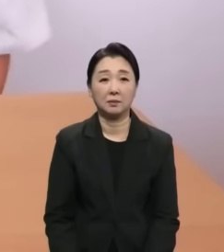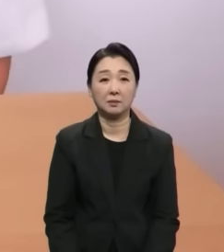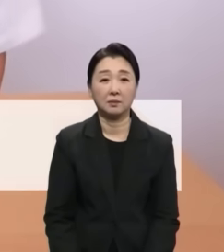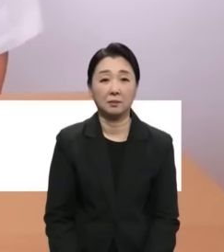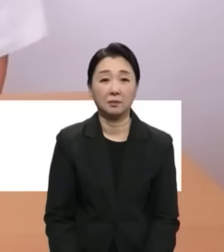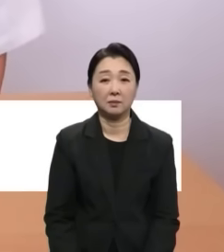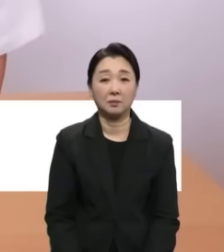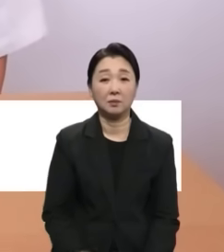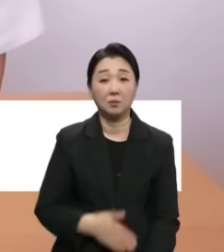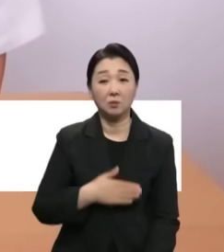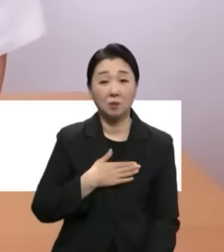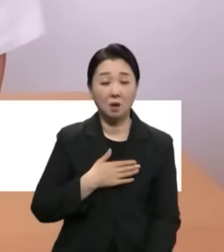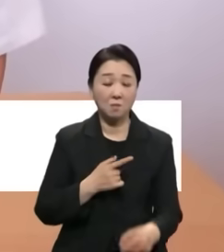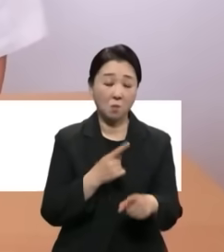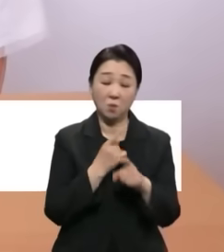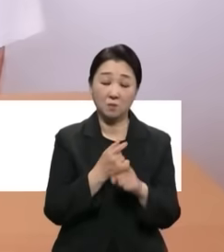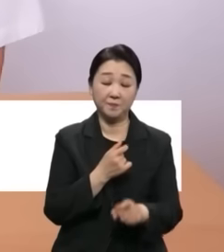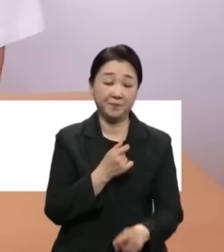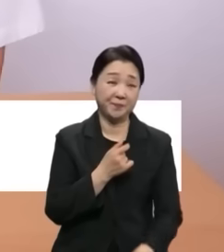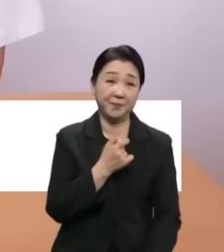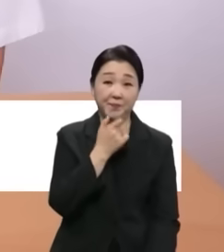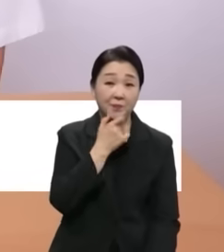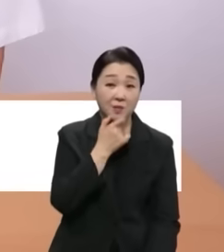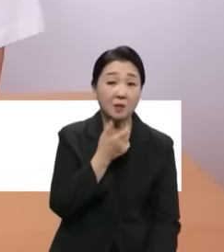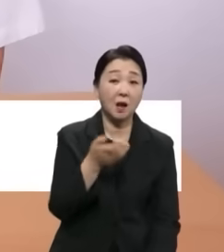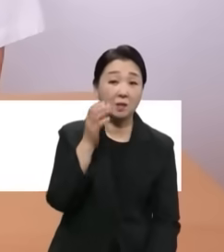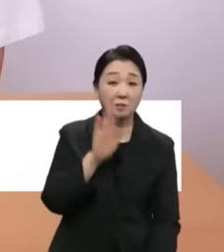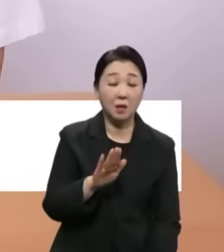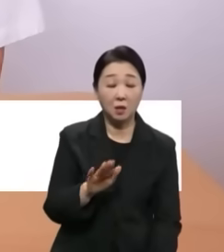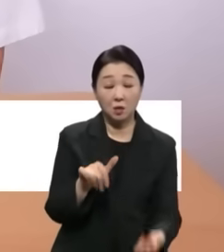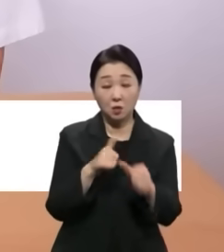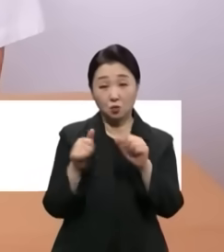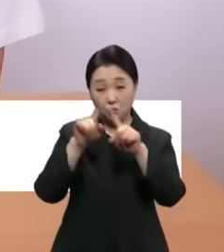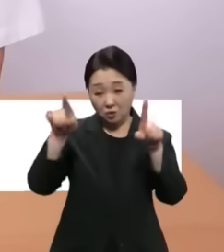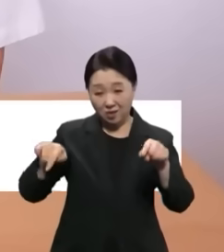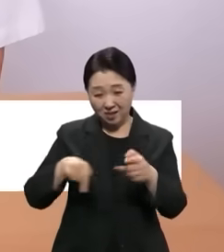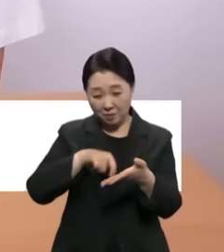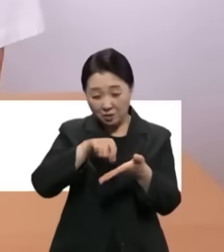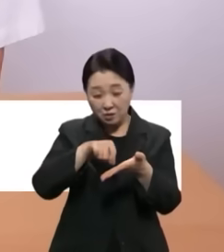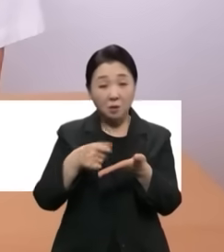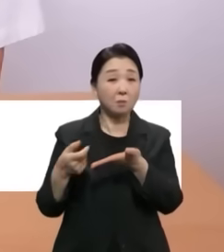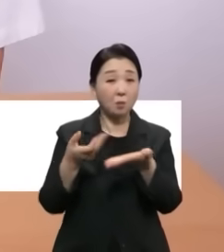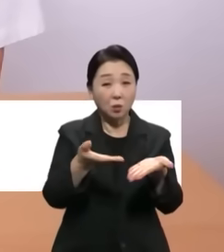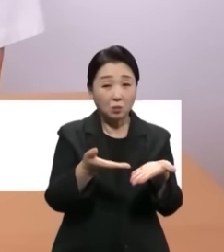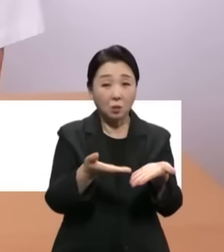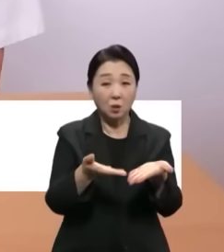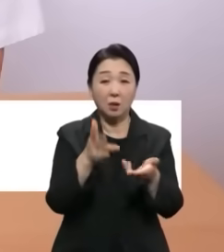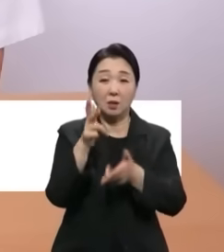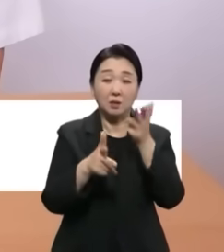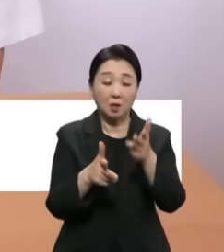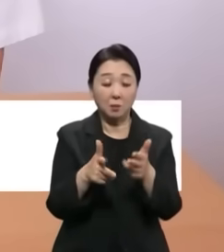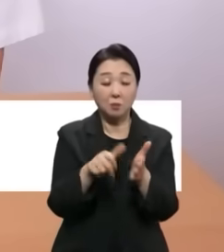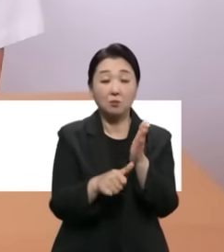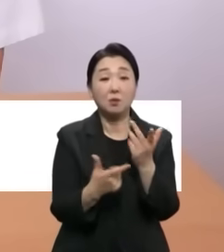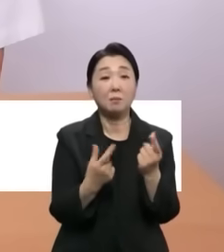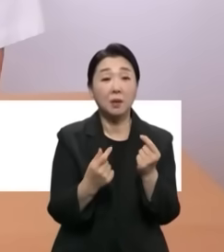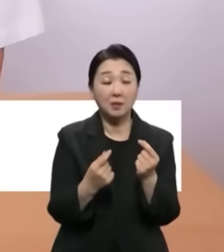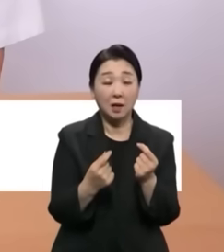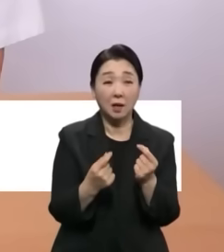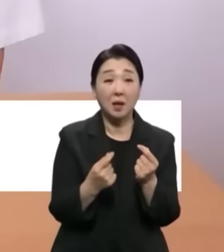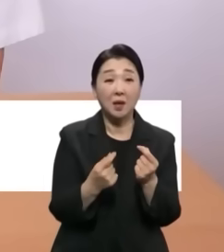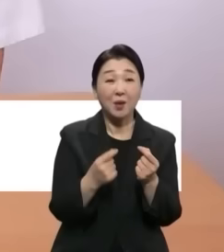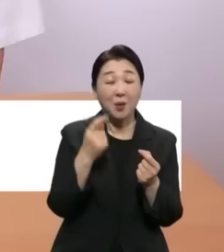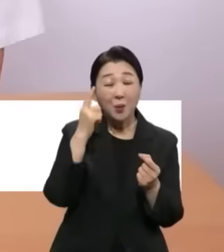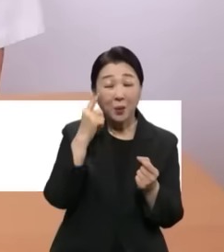저에게 막 복수는 하고 싶지 않다면서 유서를 보여주면서 자신이 사업을 하는 제품인데 방향제 탈취제